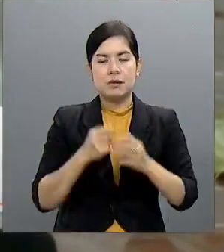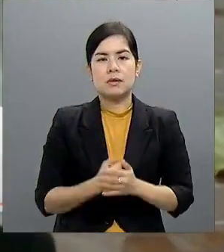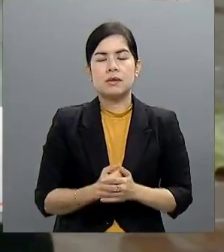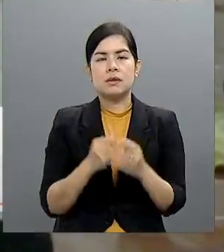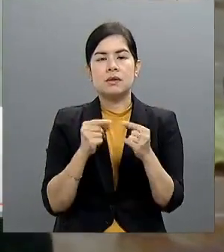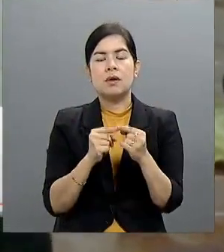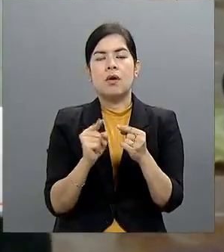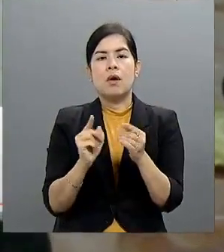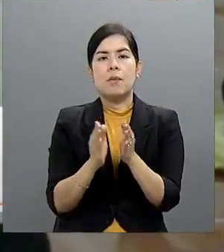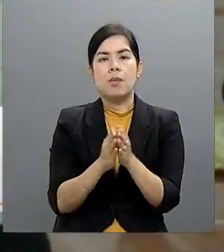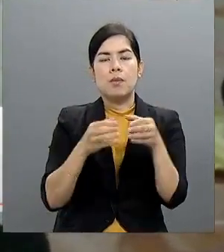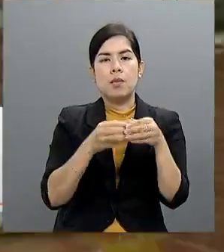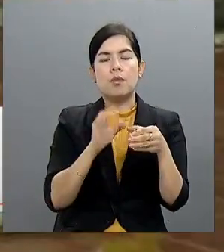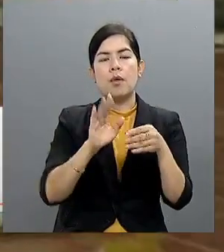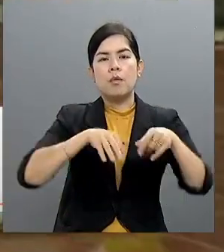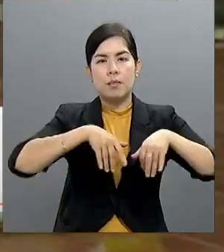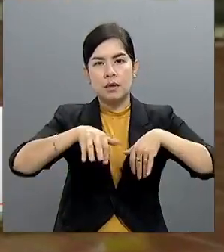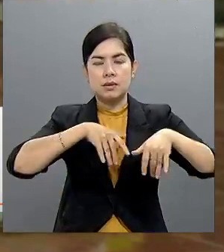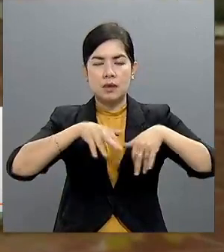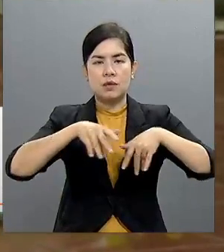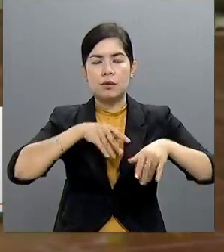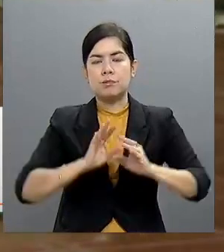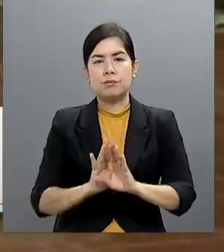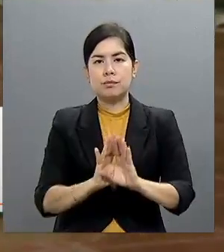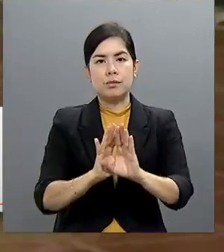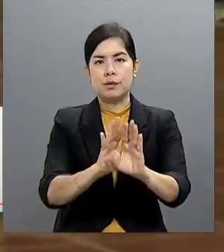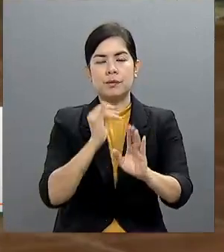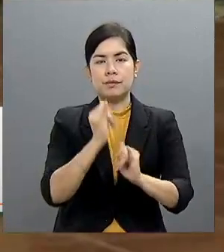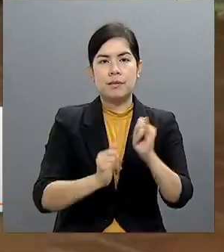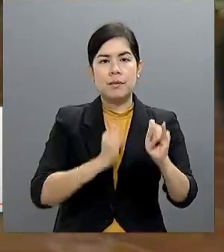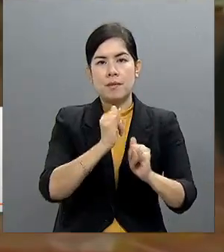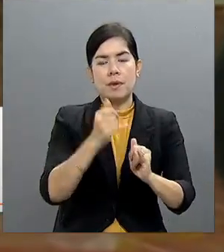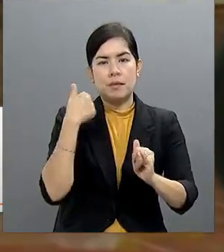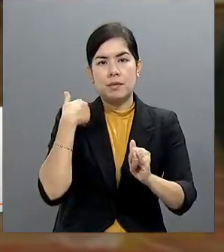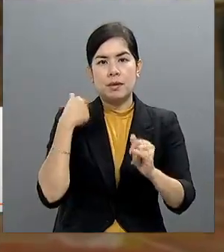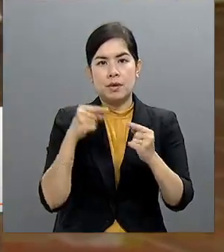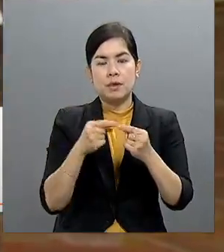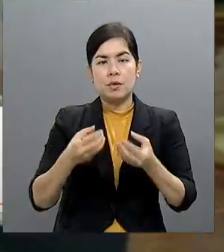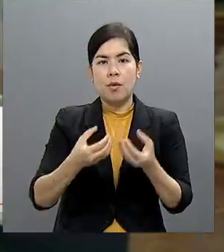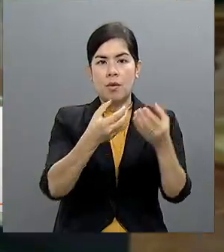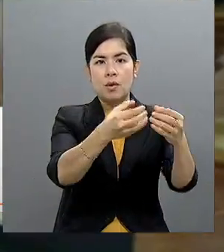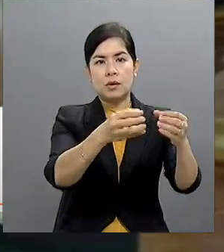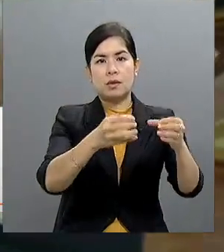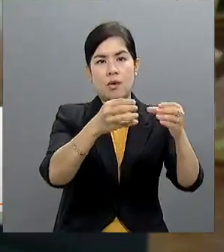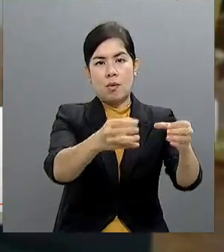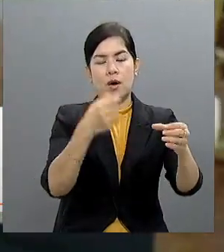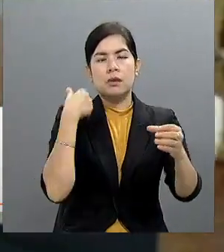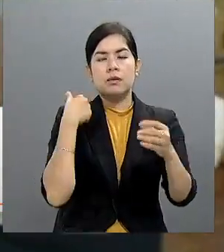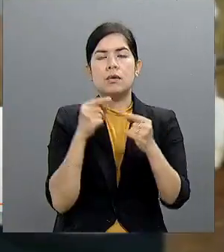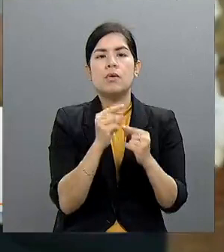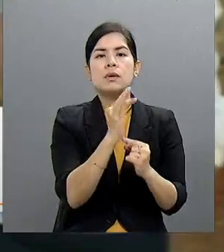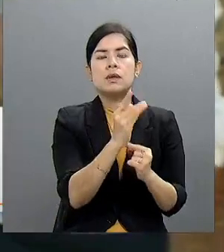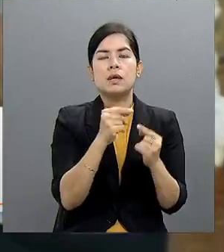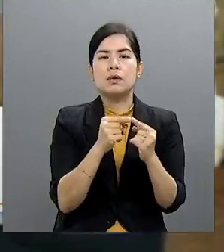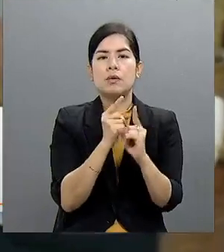ล่าแสดงตนเป็นพุทธมามะกะและถวายเทียนพรรษาตามโครงการจัด กิจกรรมส่งเสริมพระพุทธศาสนาเนื่องในเ